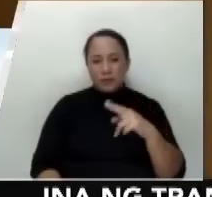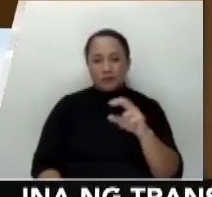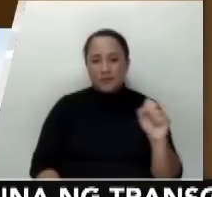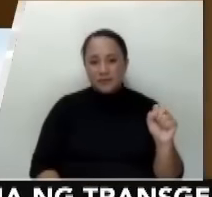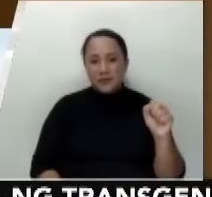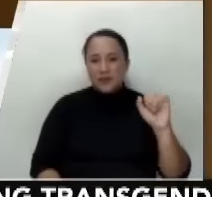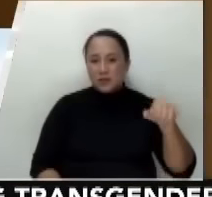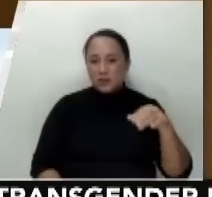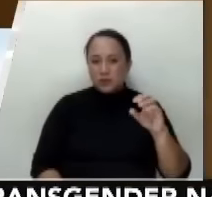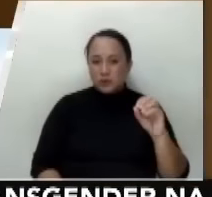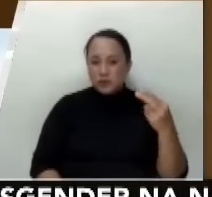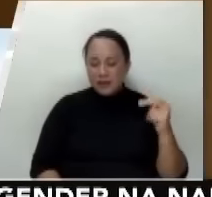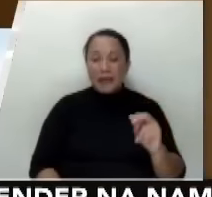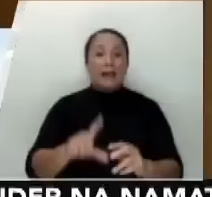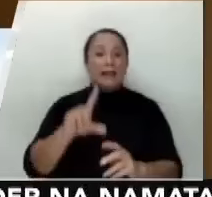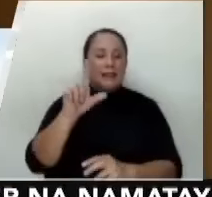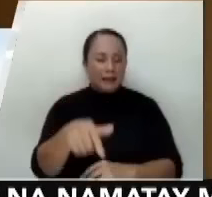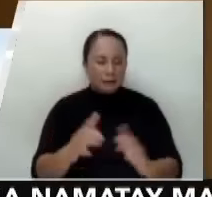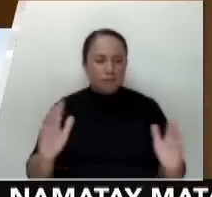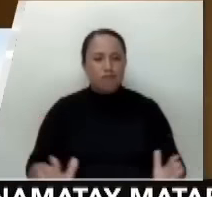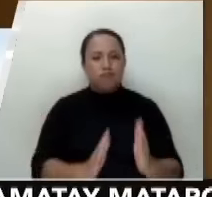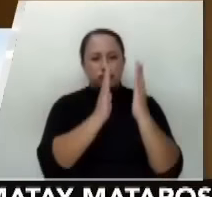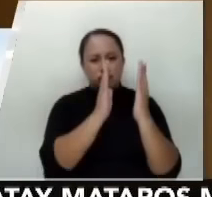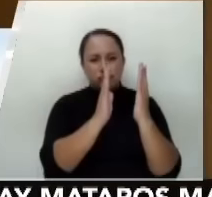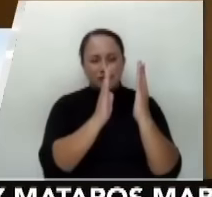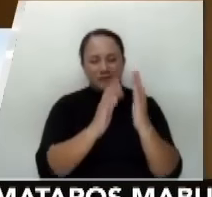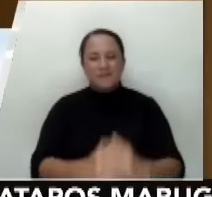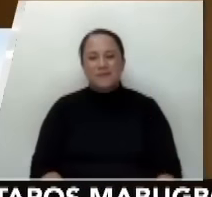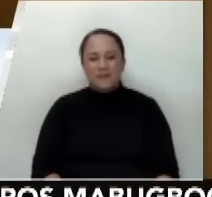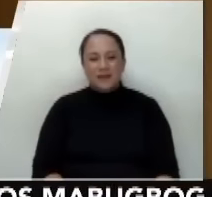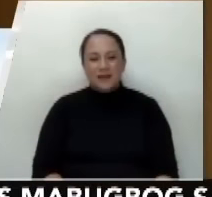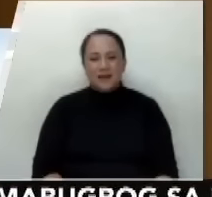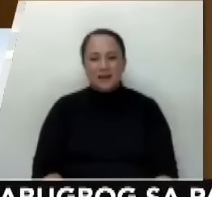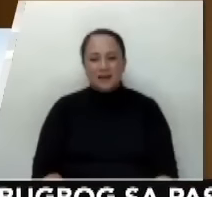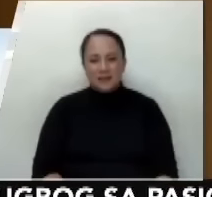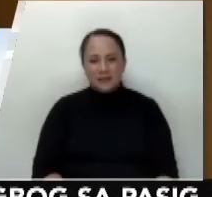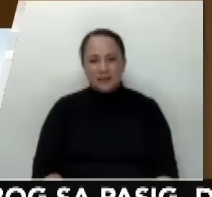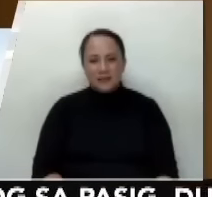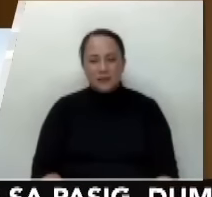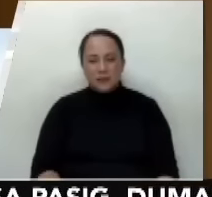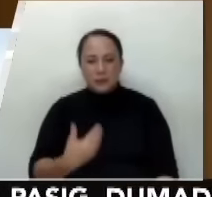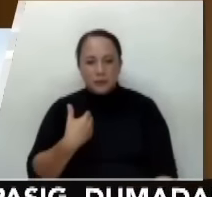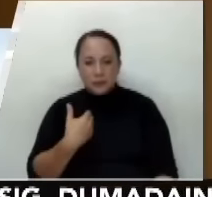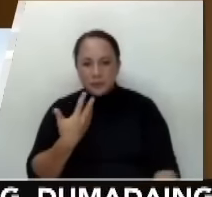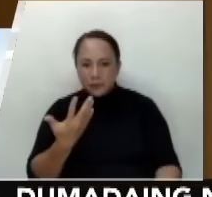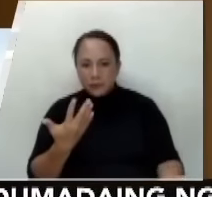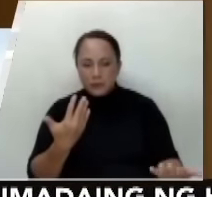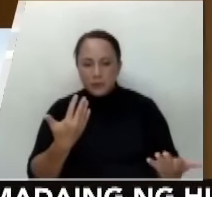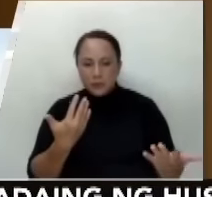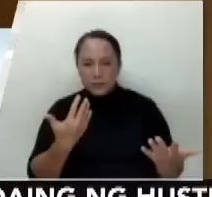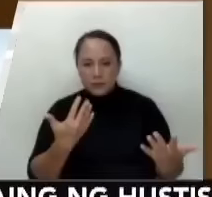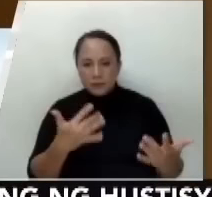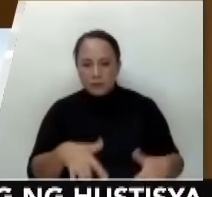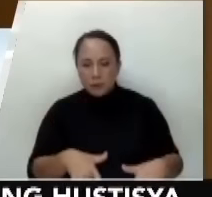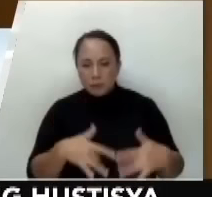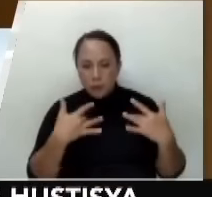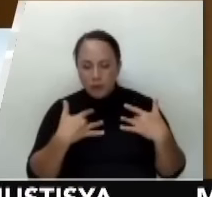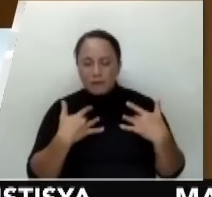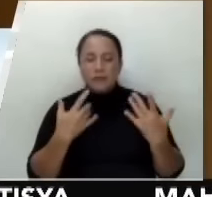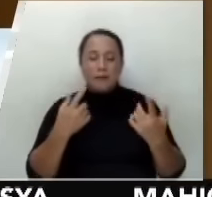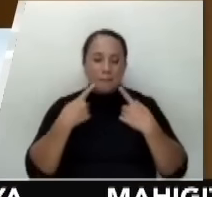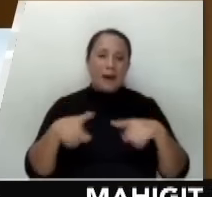Mamaya na po ang paghaharap nila dun sa falls na wala pa daw po nabubuhay. Finally, ito na yung iniintay